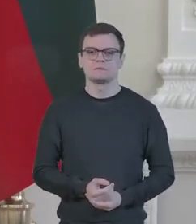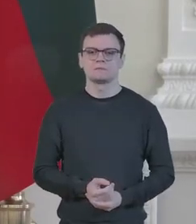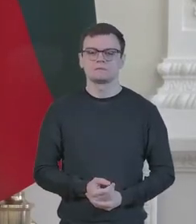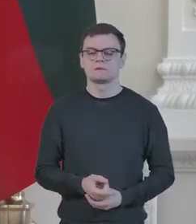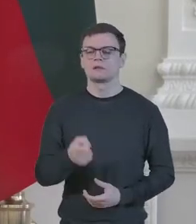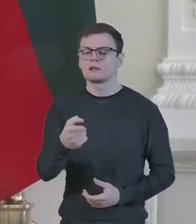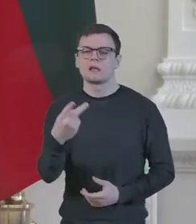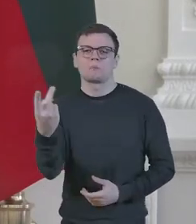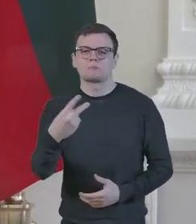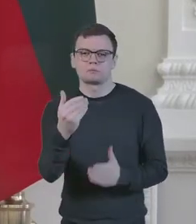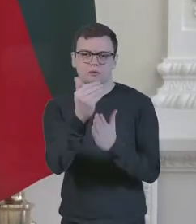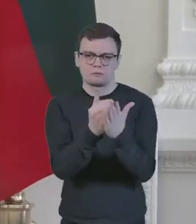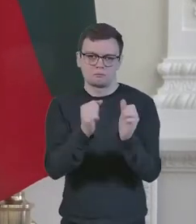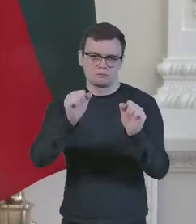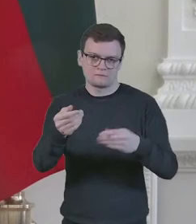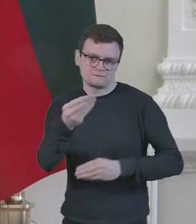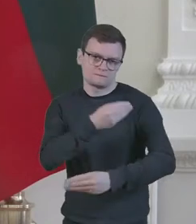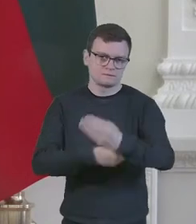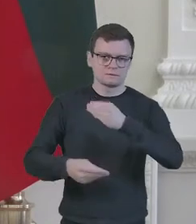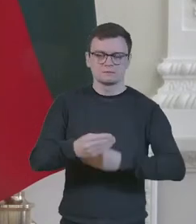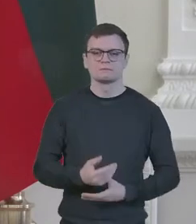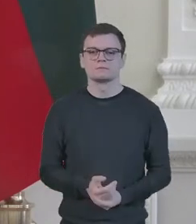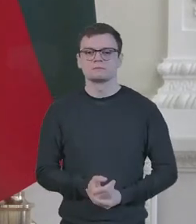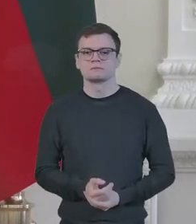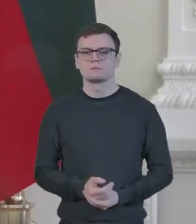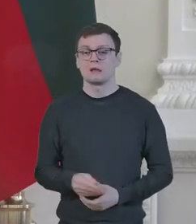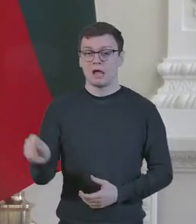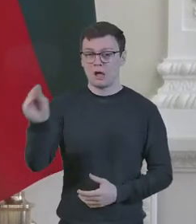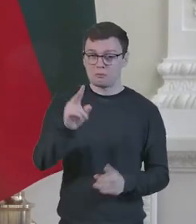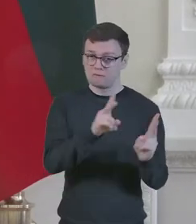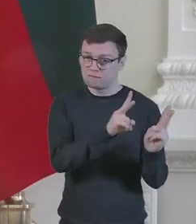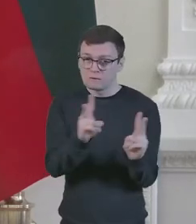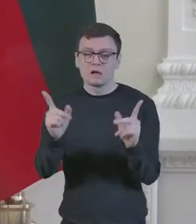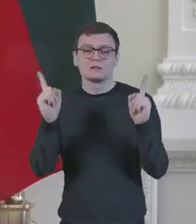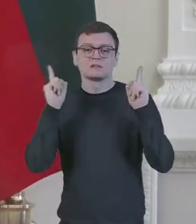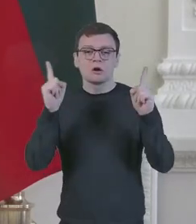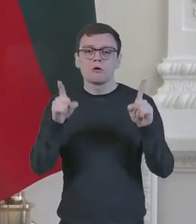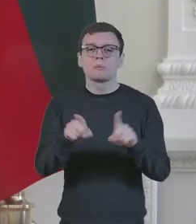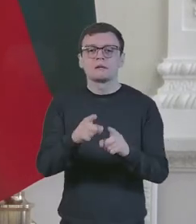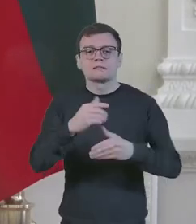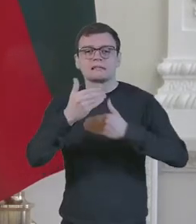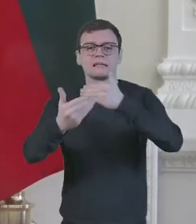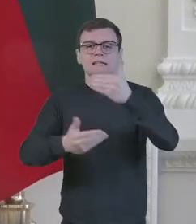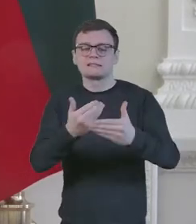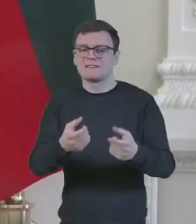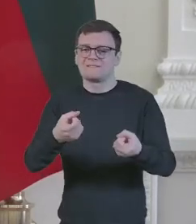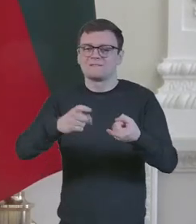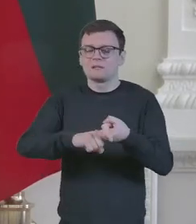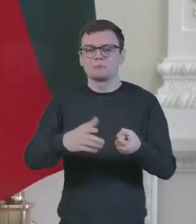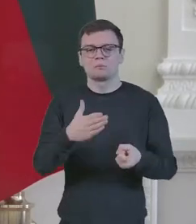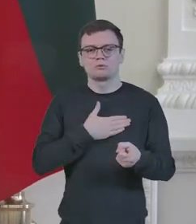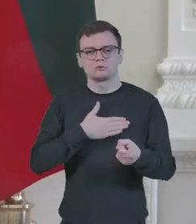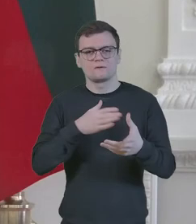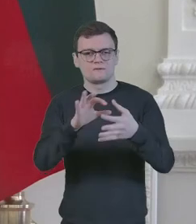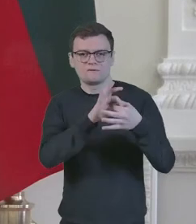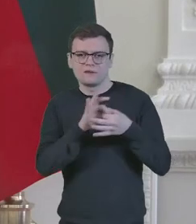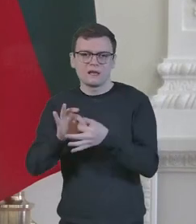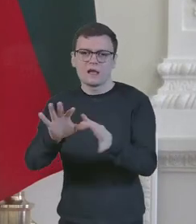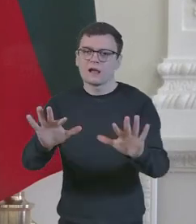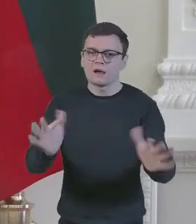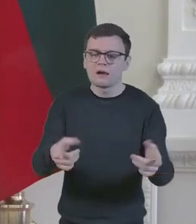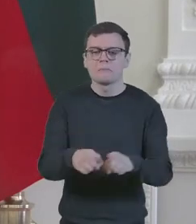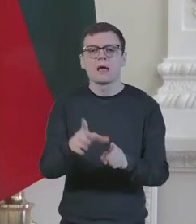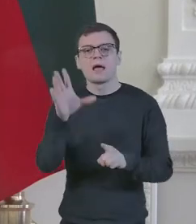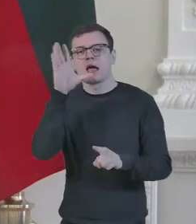programas. Europos stabilumas, saugumas ir klestėjimas priklauso nuo mūsų vienybės, gebėjimo